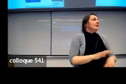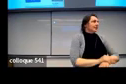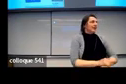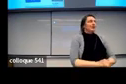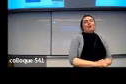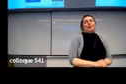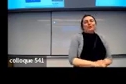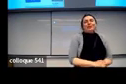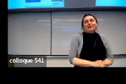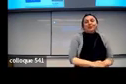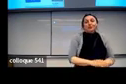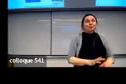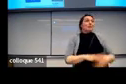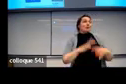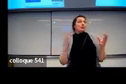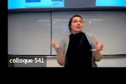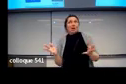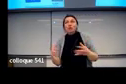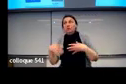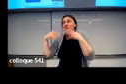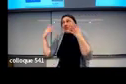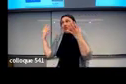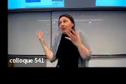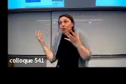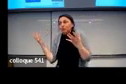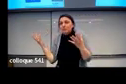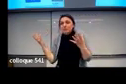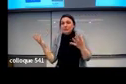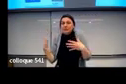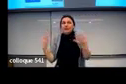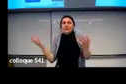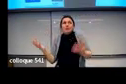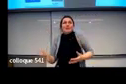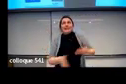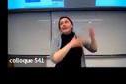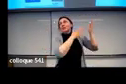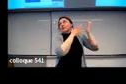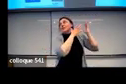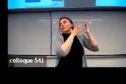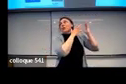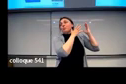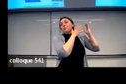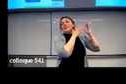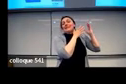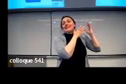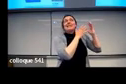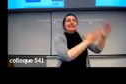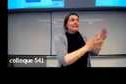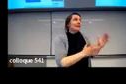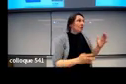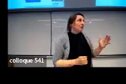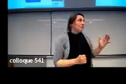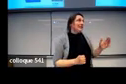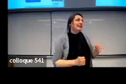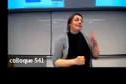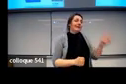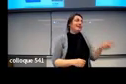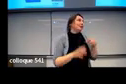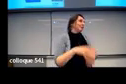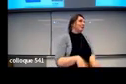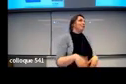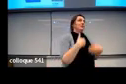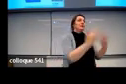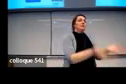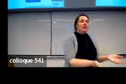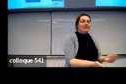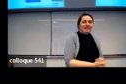consolidés surtout dans un secteur, la GDR, comme je vous dis, c'est si on attend que ça soit publié dans des articles, là, bien, c'est dans 20